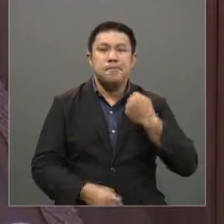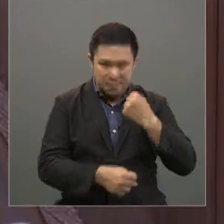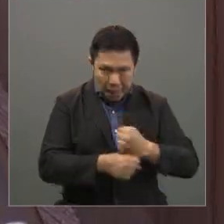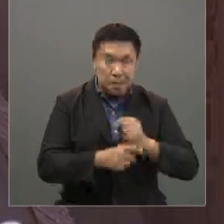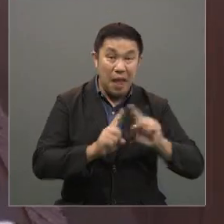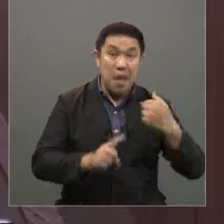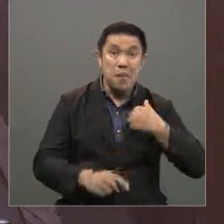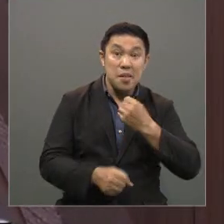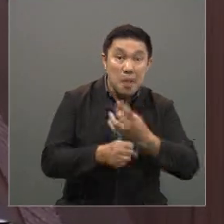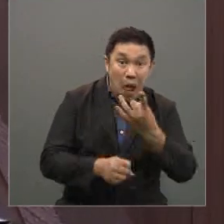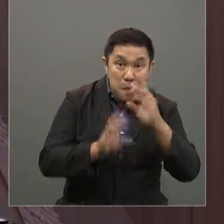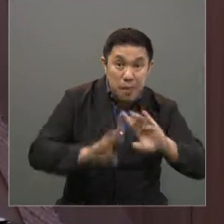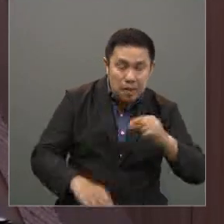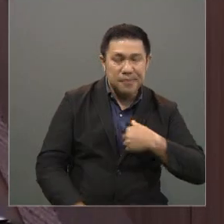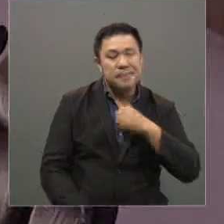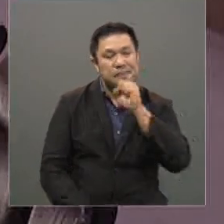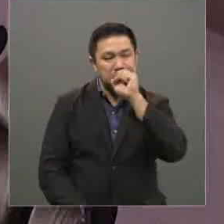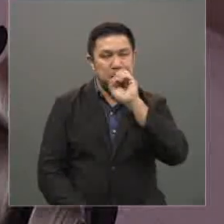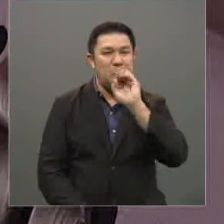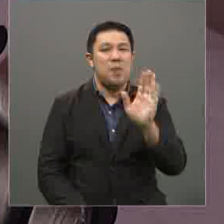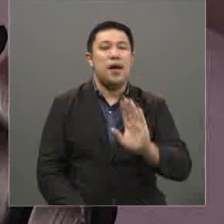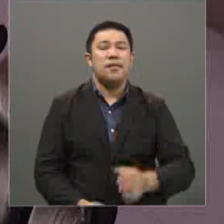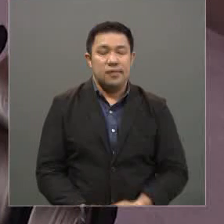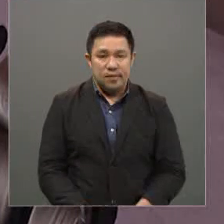จะเป็นการดำเนินการในลักษณะใด